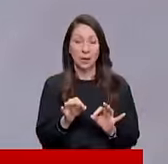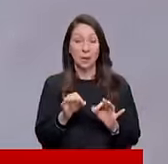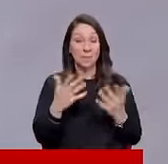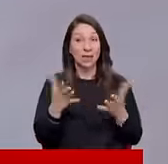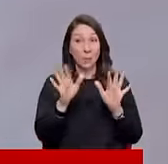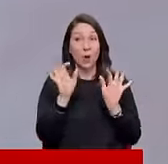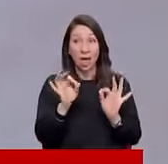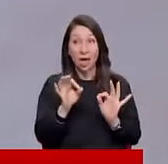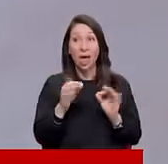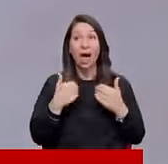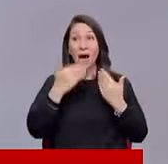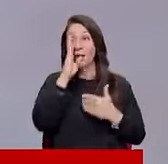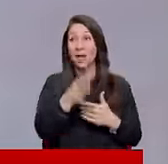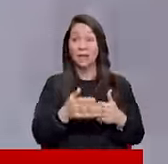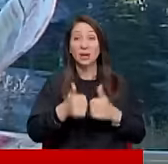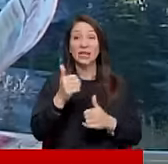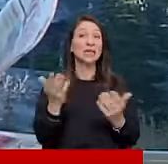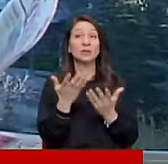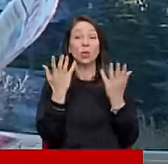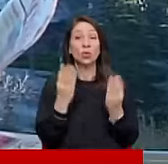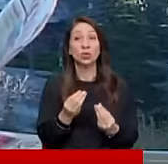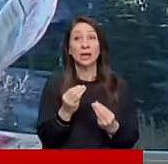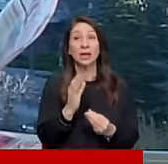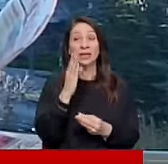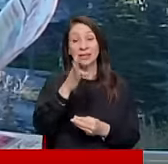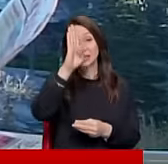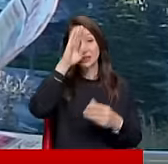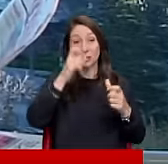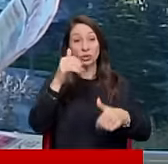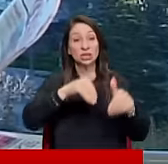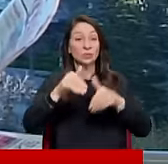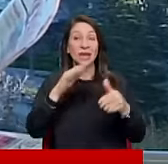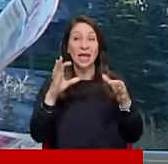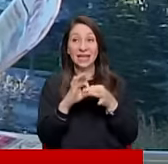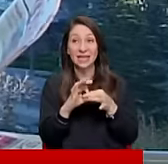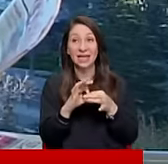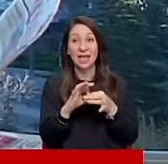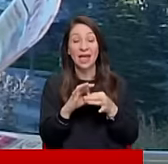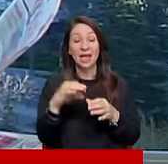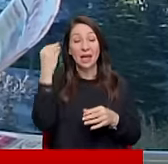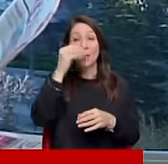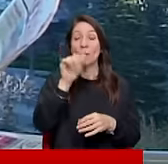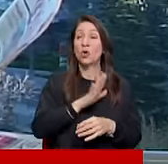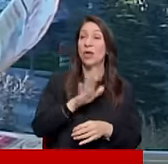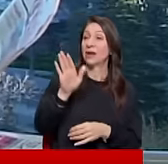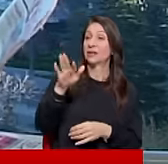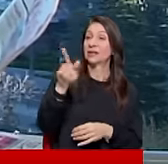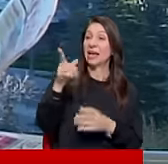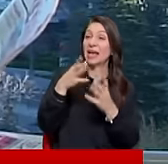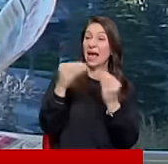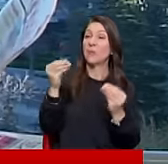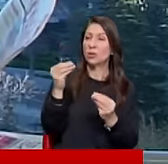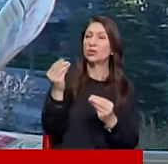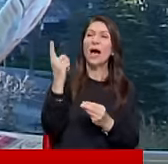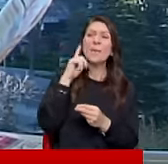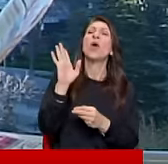Madem öyle, Adalet Bakanı hani nasıl oluyor da gitti İstanbul seçimiyle ilgili Ekrem İmamoğlu'na